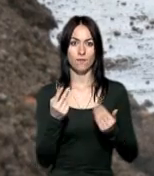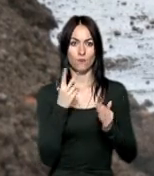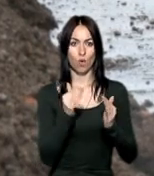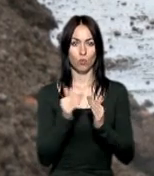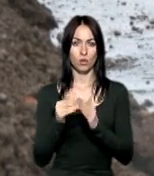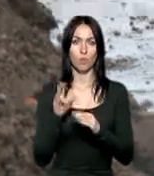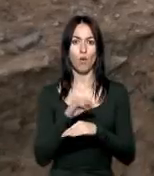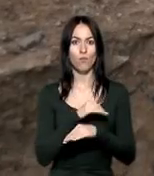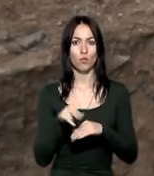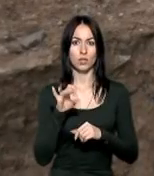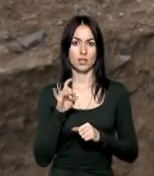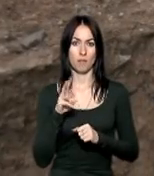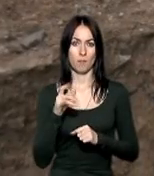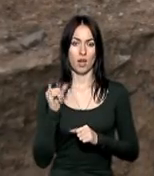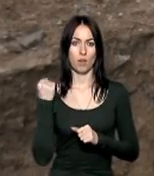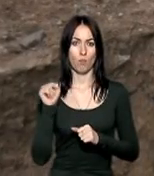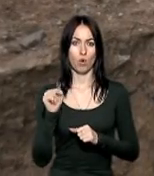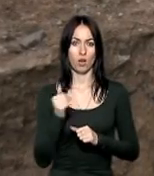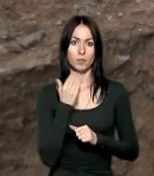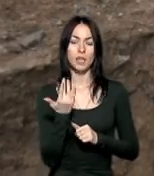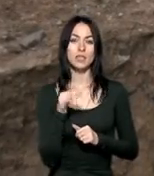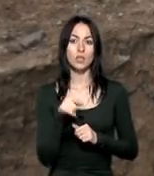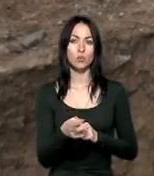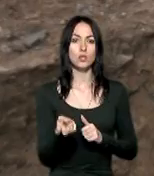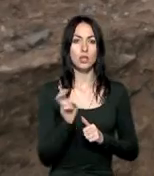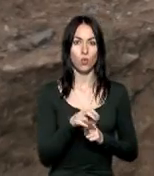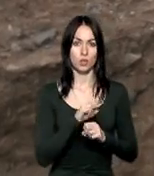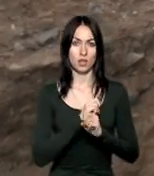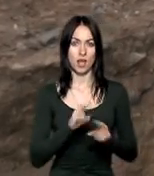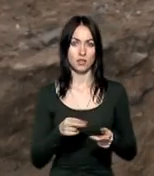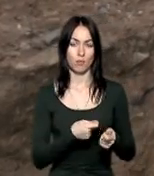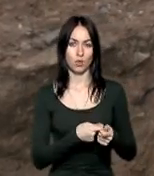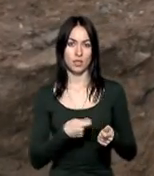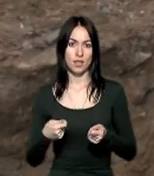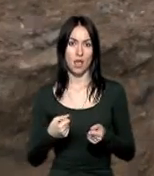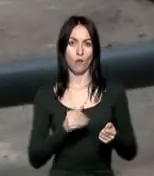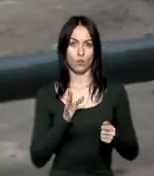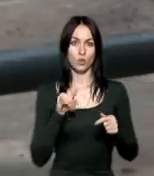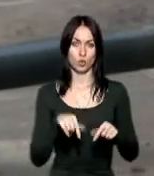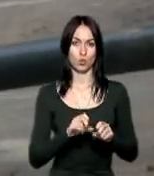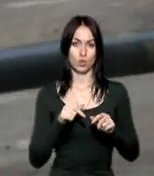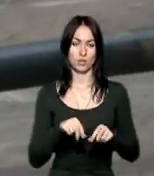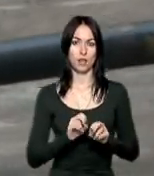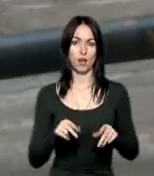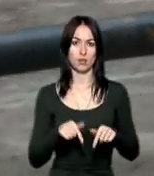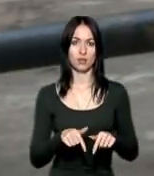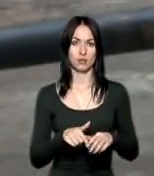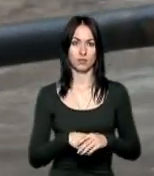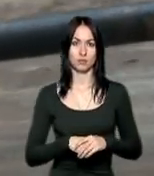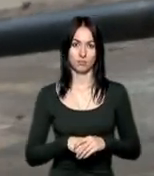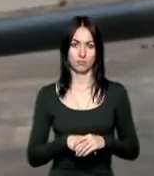вулиці Перемоги. Скільки туди заходить, так само затягувати будемо і сюди зараз.